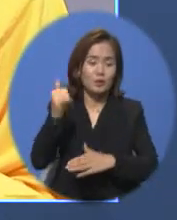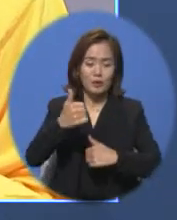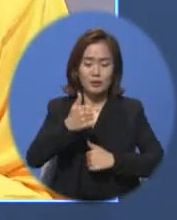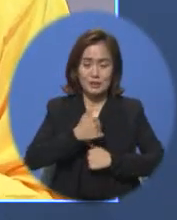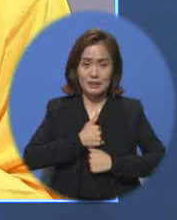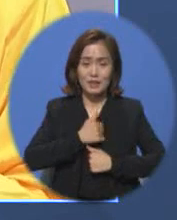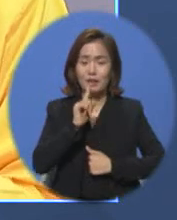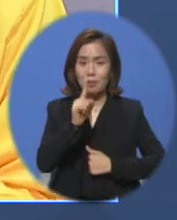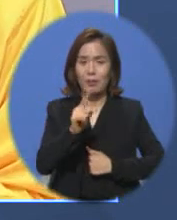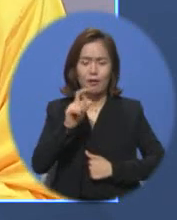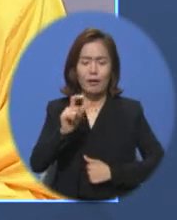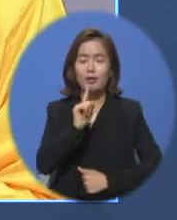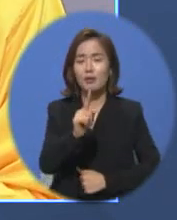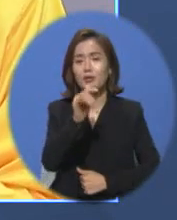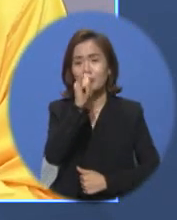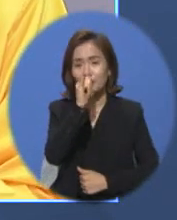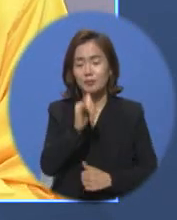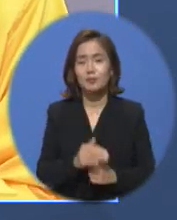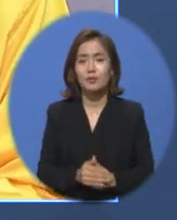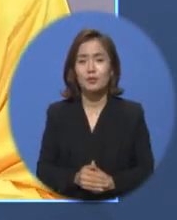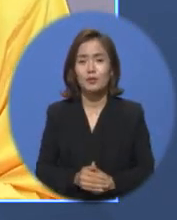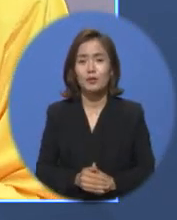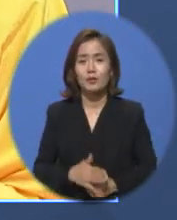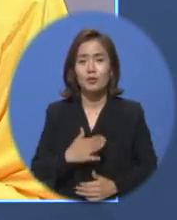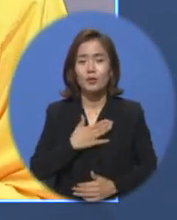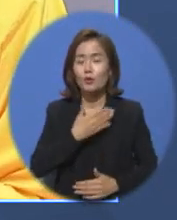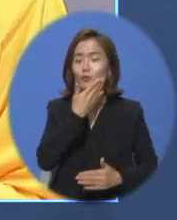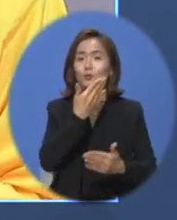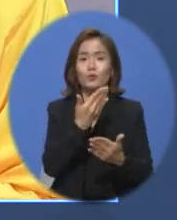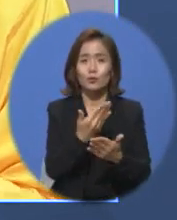대통령을보호하겠다고강조하셨습니다.저는그것이